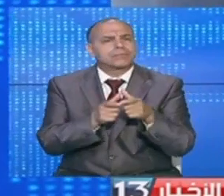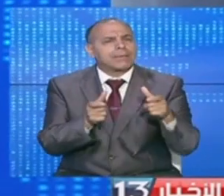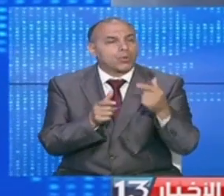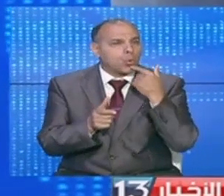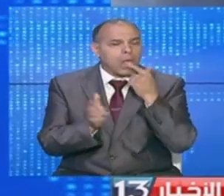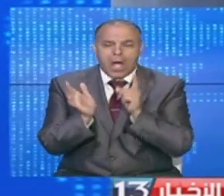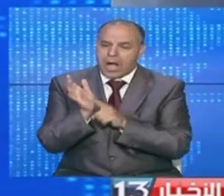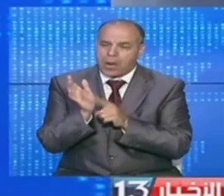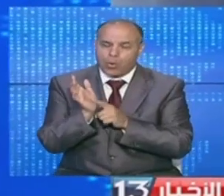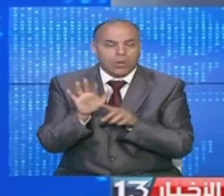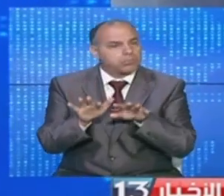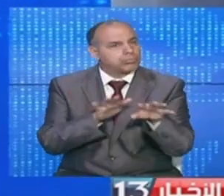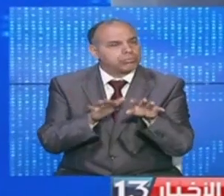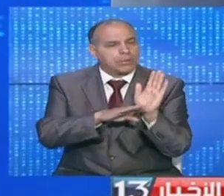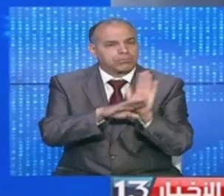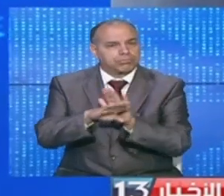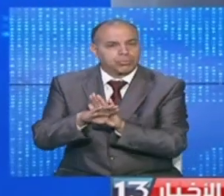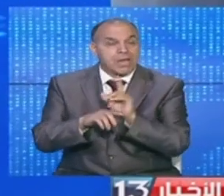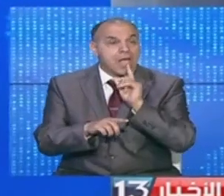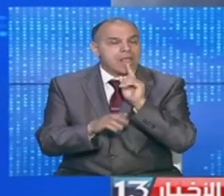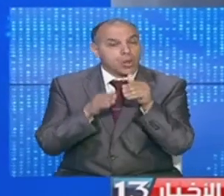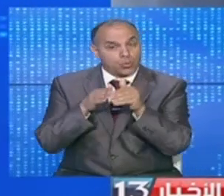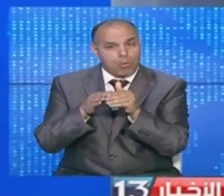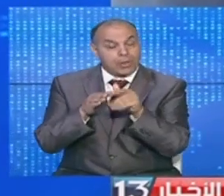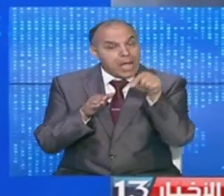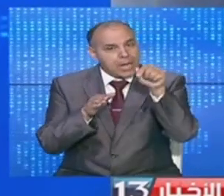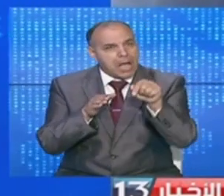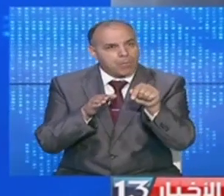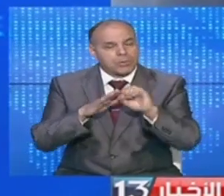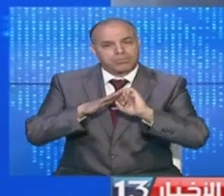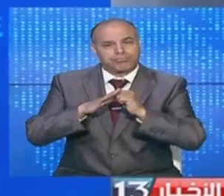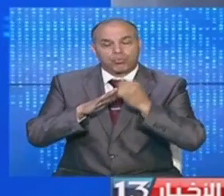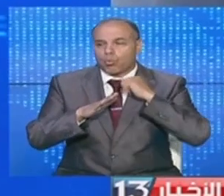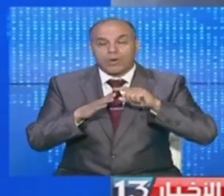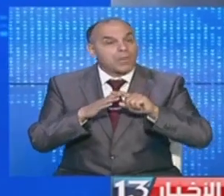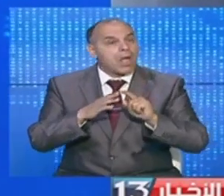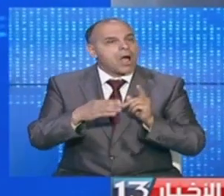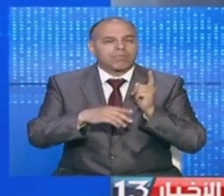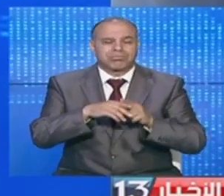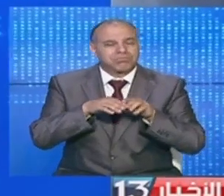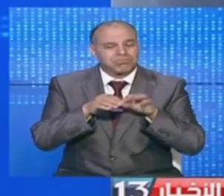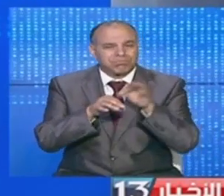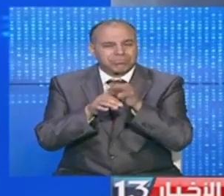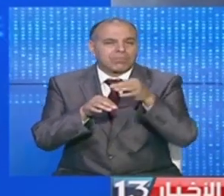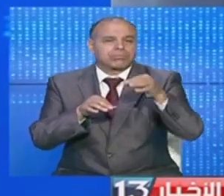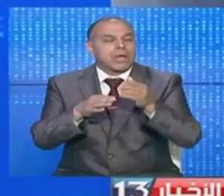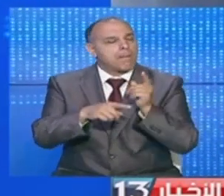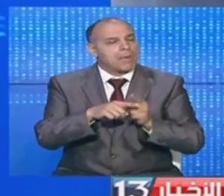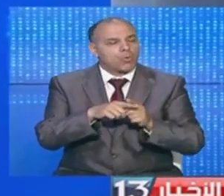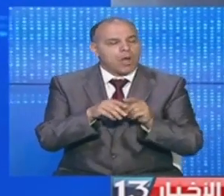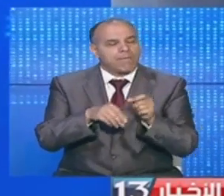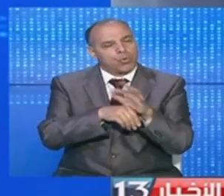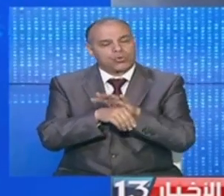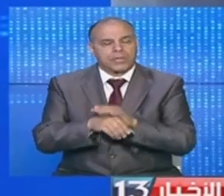وفق شروط وتدابير وقائية تتطلب ضرورة التقيد بها لمنع انتقال عدوى انتشار